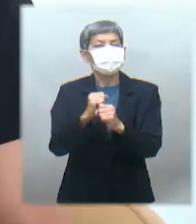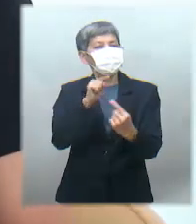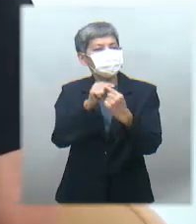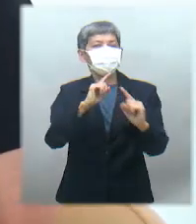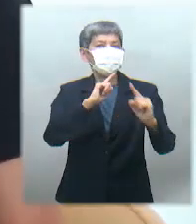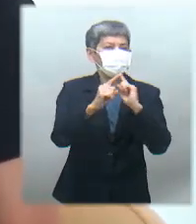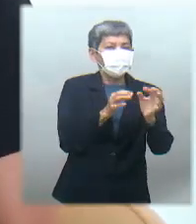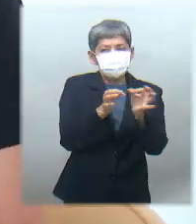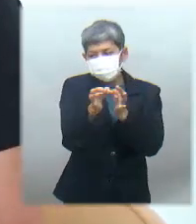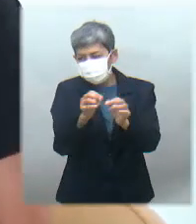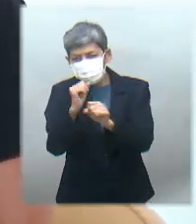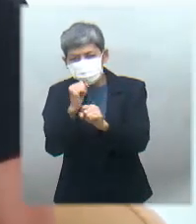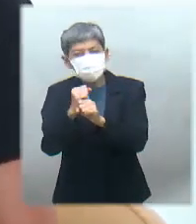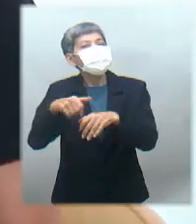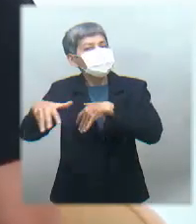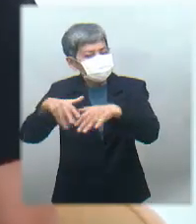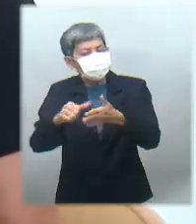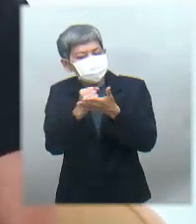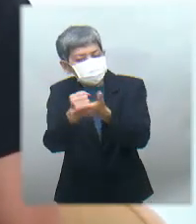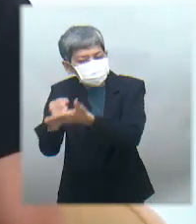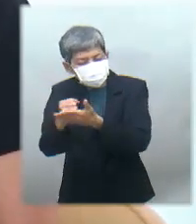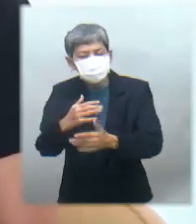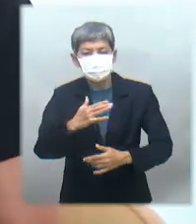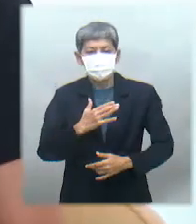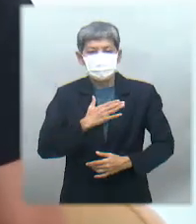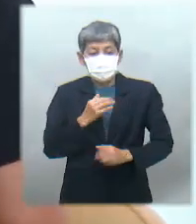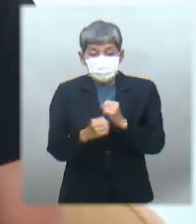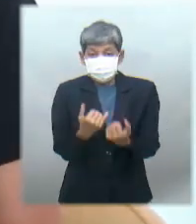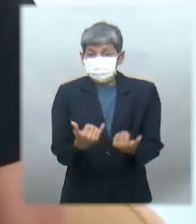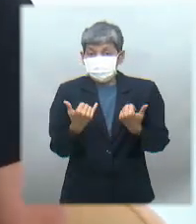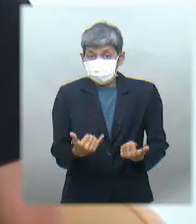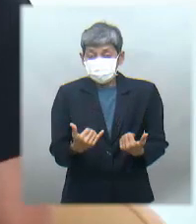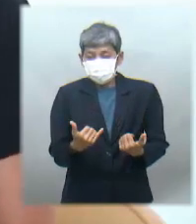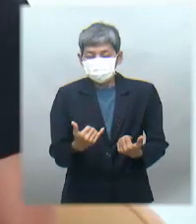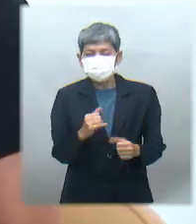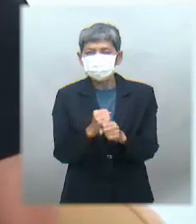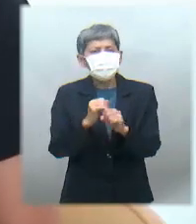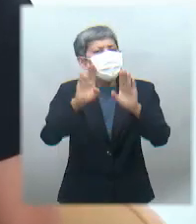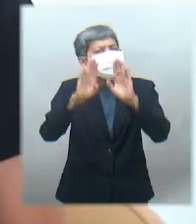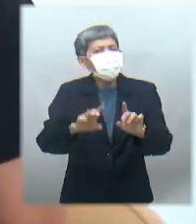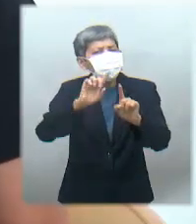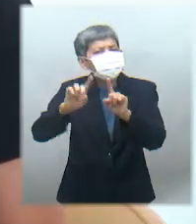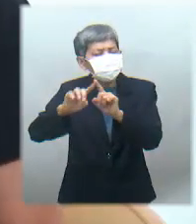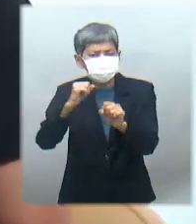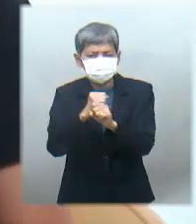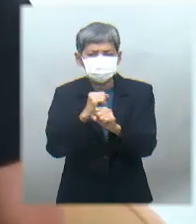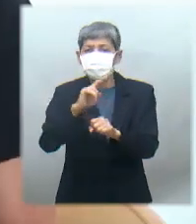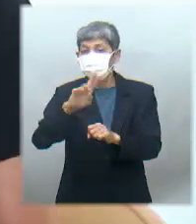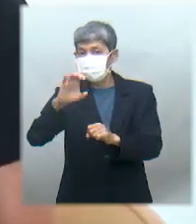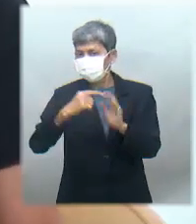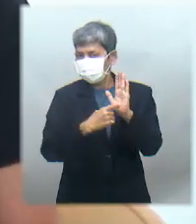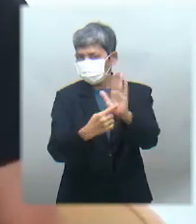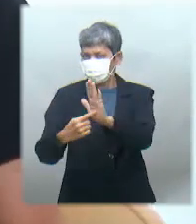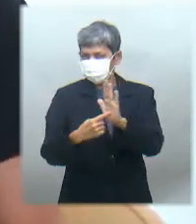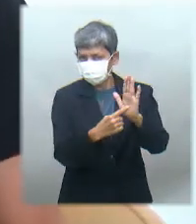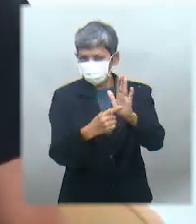ิตหรอได้มาแ้ปัหาให้กัประชาชนอย่ง่ะค่ะคอเรากเลยปีนั้นจะเหนแบเหอนกั solutions ต่าง ๆ ที่ออกโย VCANC ออก